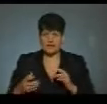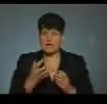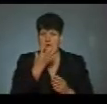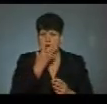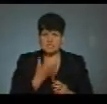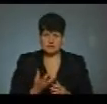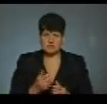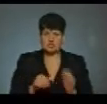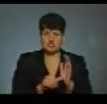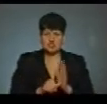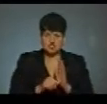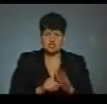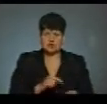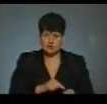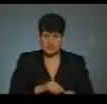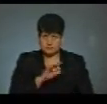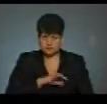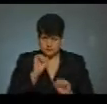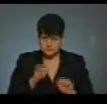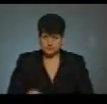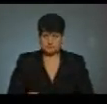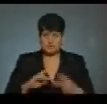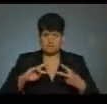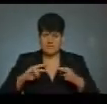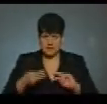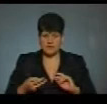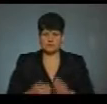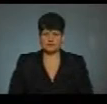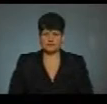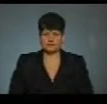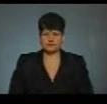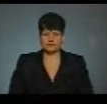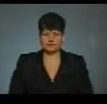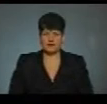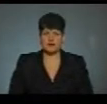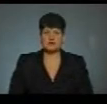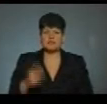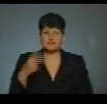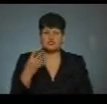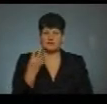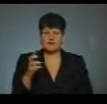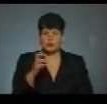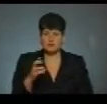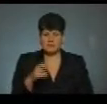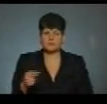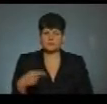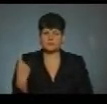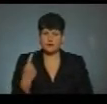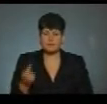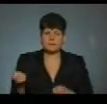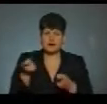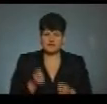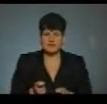Маску-респіратор 6 годин ми використовуємо, міняємо відповідно. Нагадаю, 24 березня на Тернопільщину